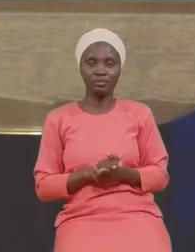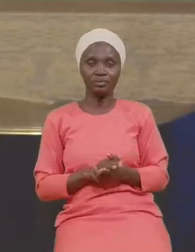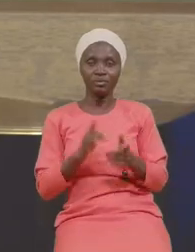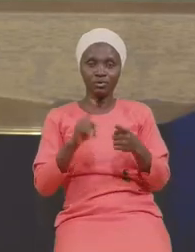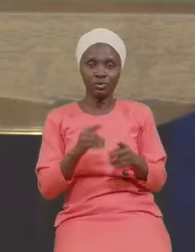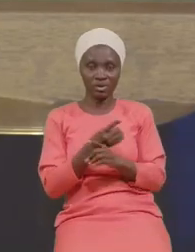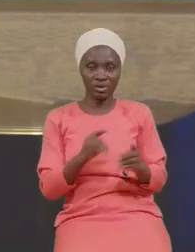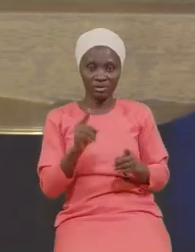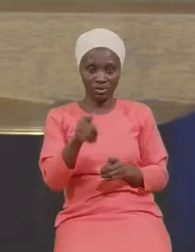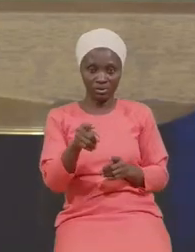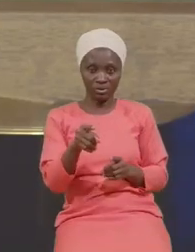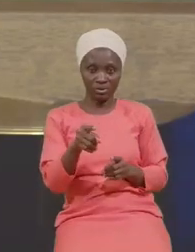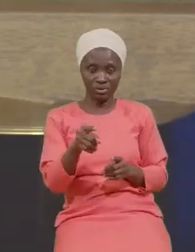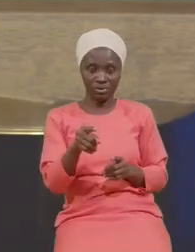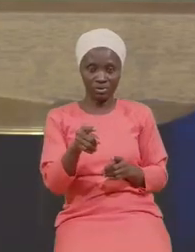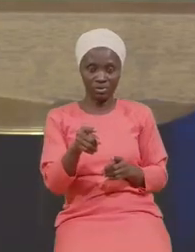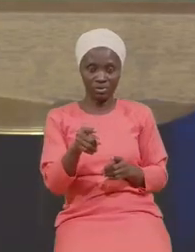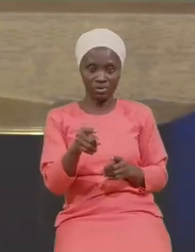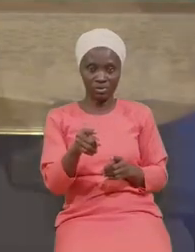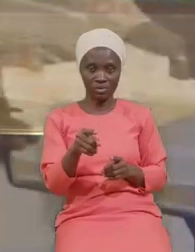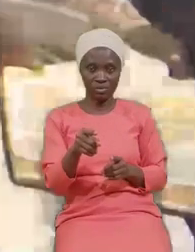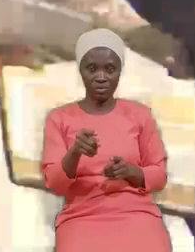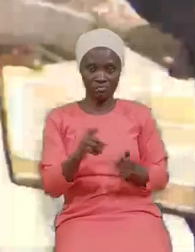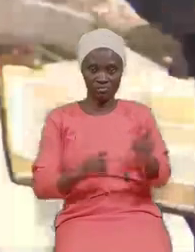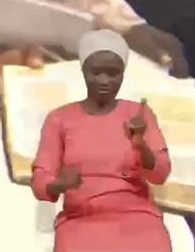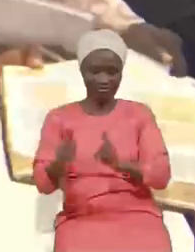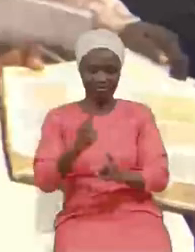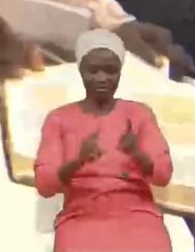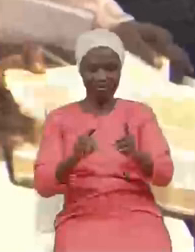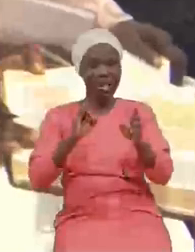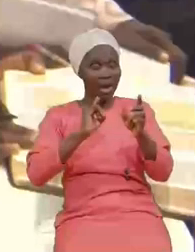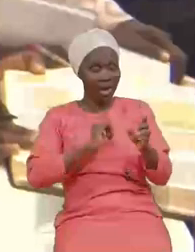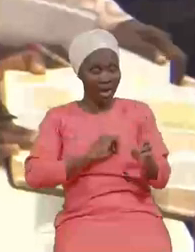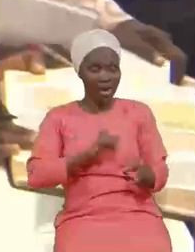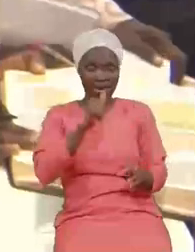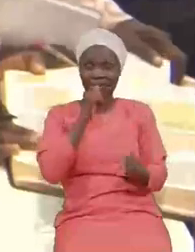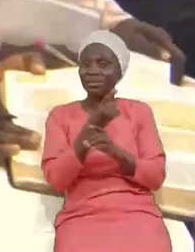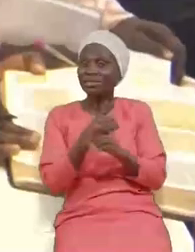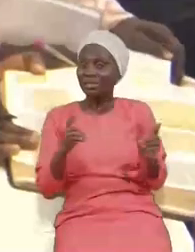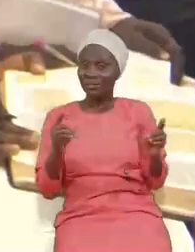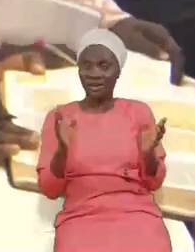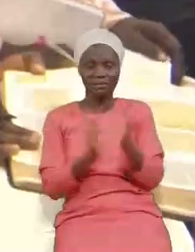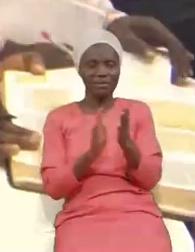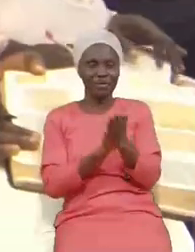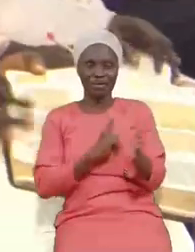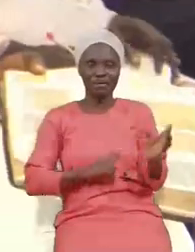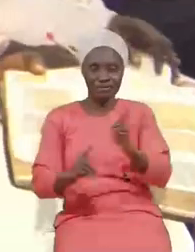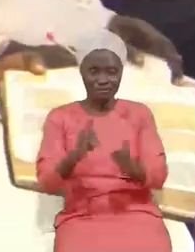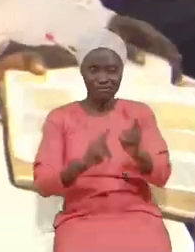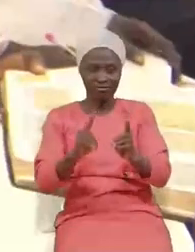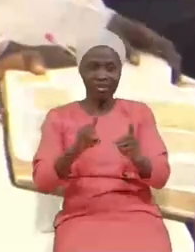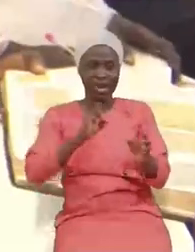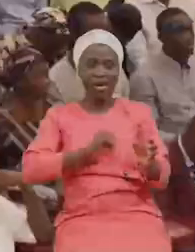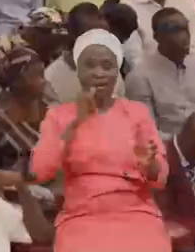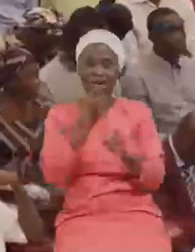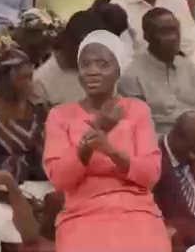l'éternel je suis délivré gloire à Dieu je dis je suis délivré gloire à